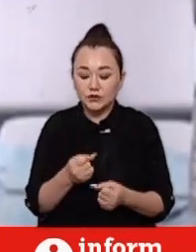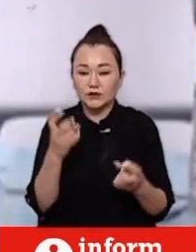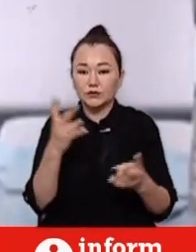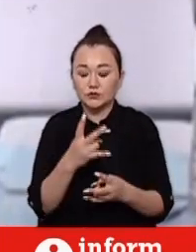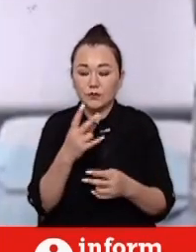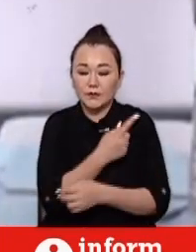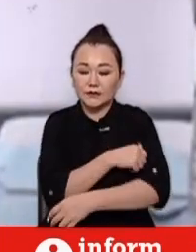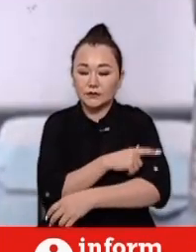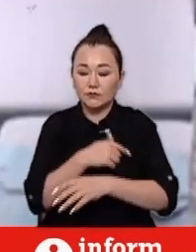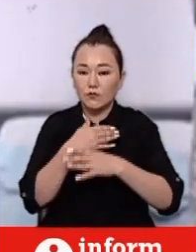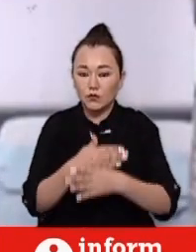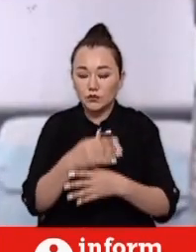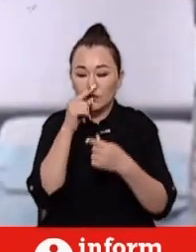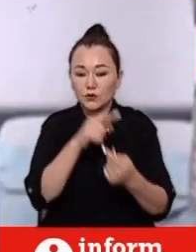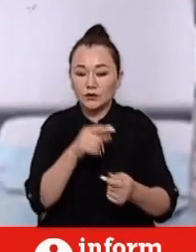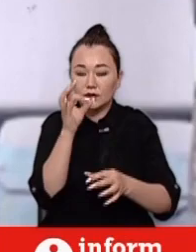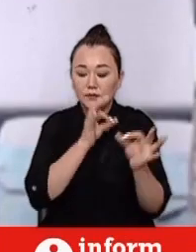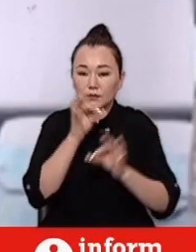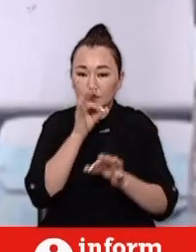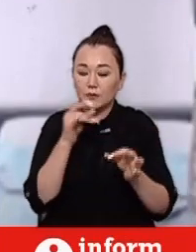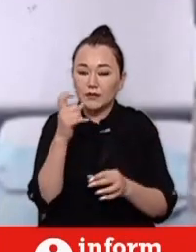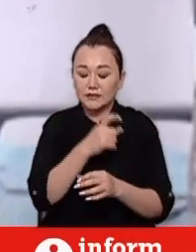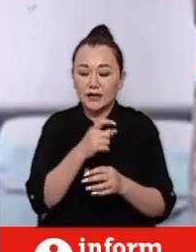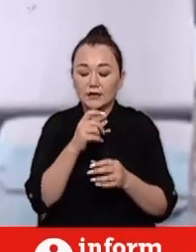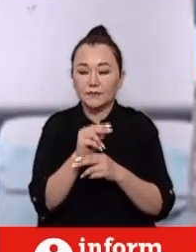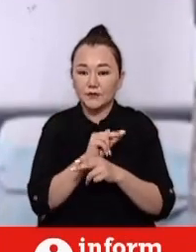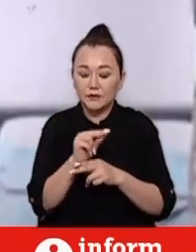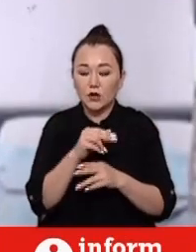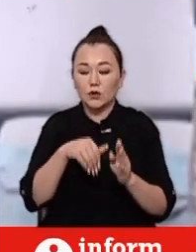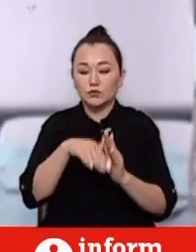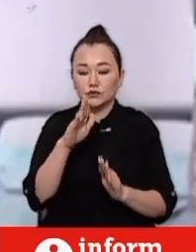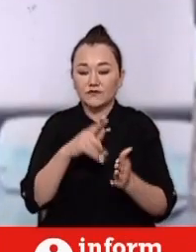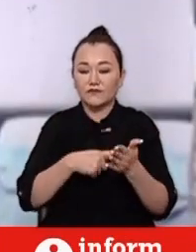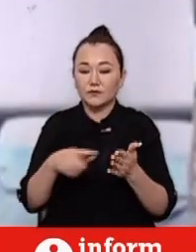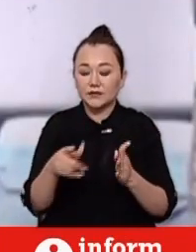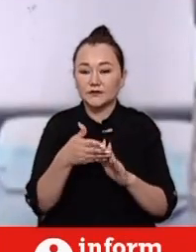необходимую медицинскую помощь, антибактериальную терапию, с улучшением